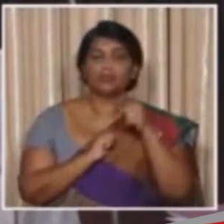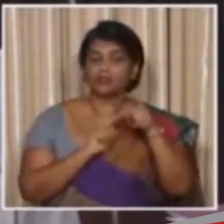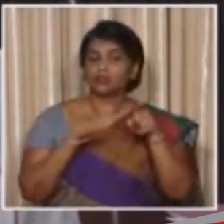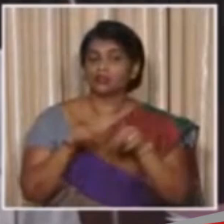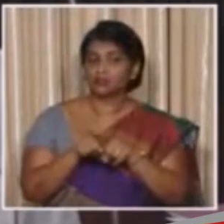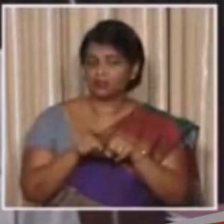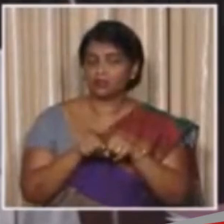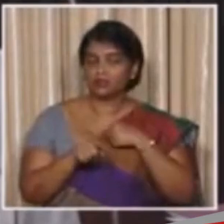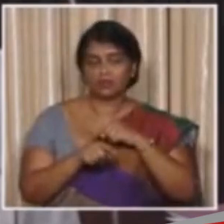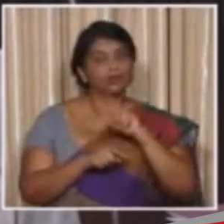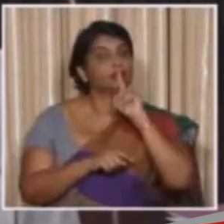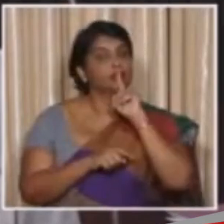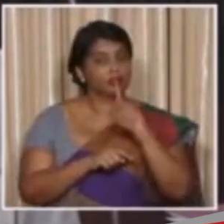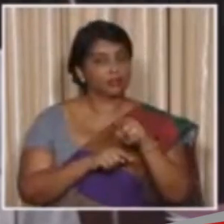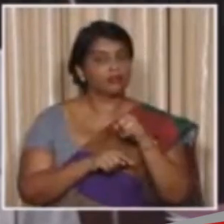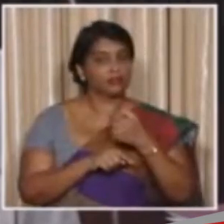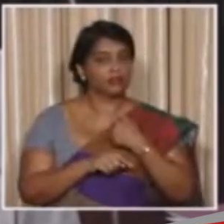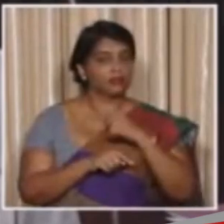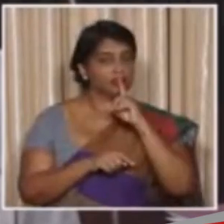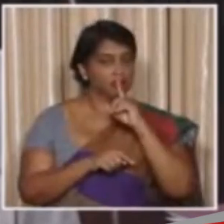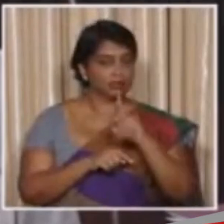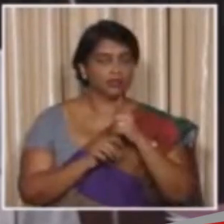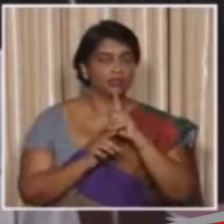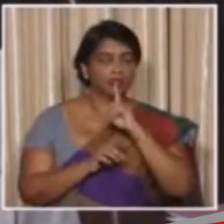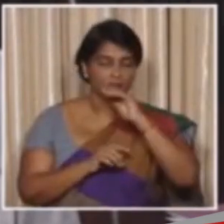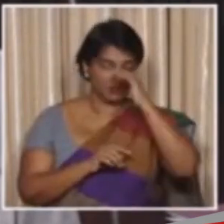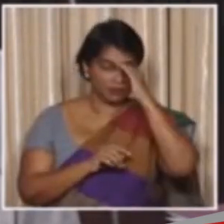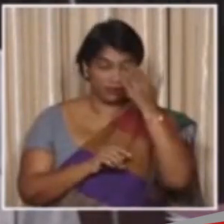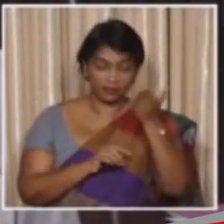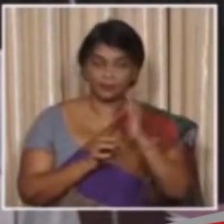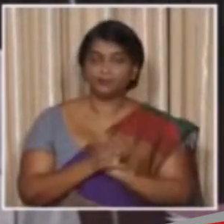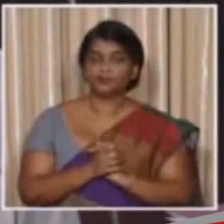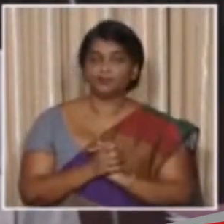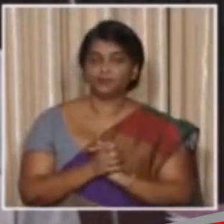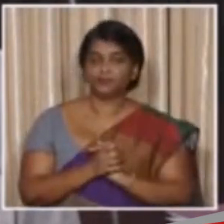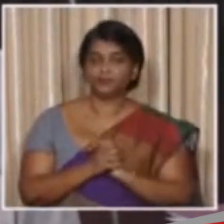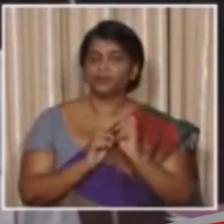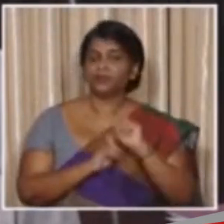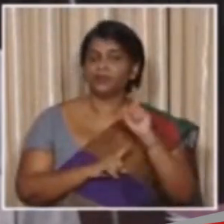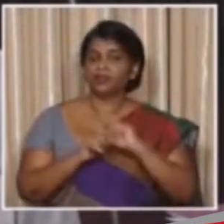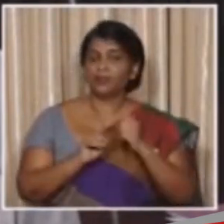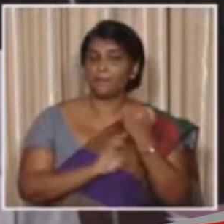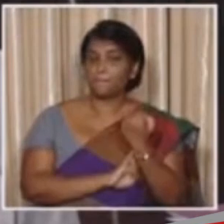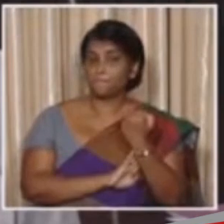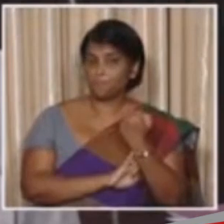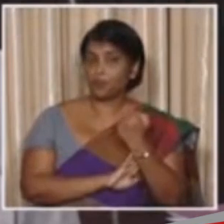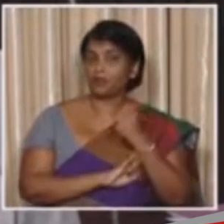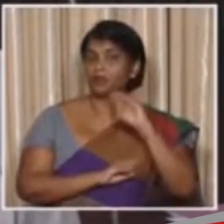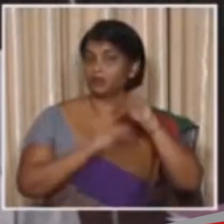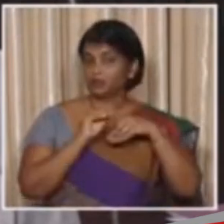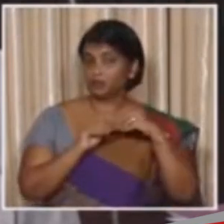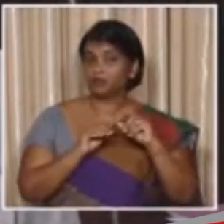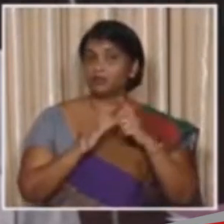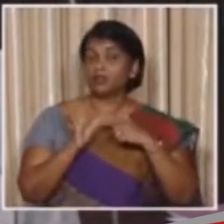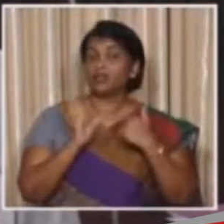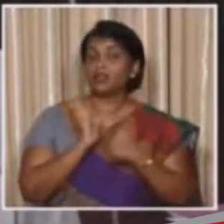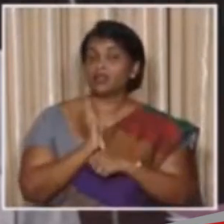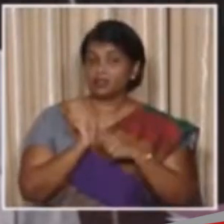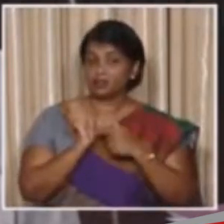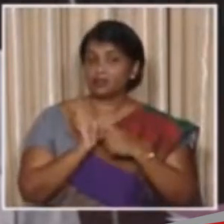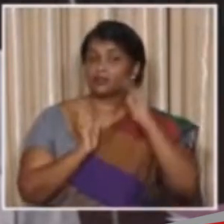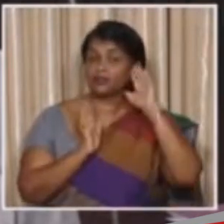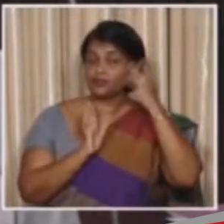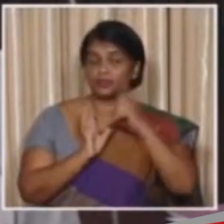නිසා මම කියනවා කතානායක තුමෙනි පාර්ලිමේන්තු බලතලහ වරප්‍රසාද පනතේ